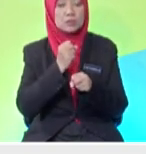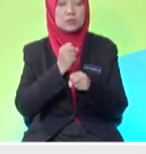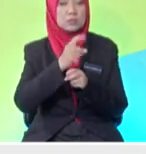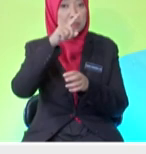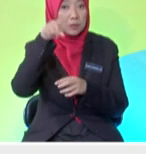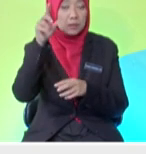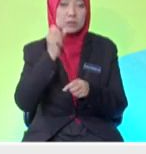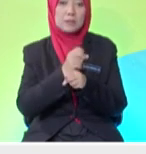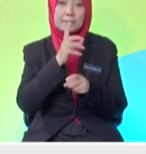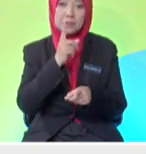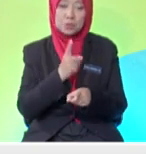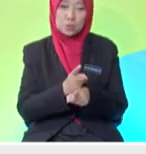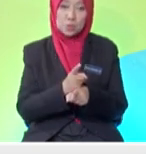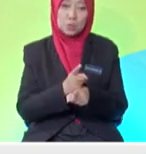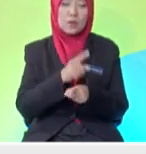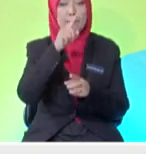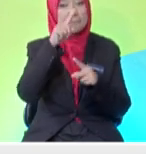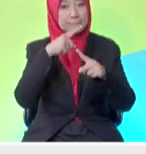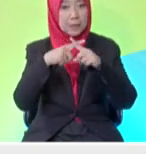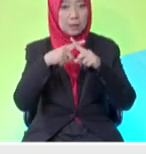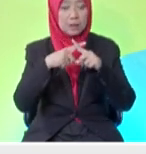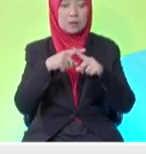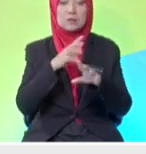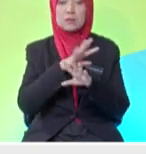yang tidak berkaitan dalam ruang